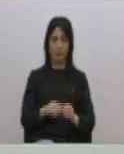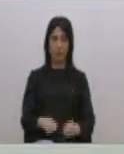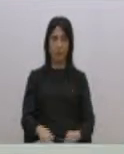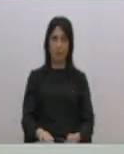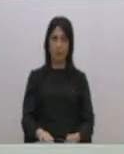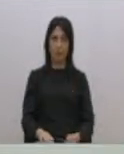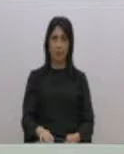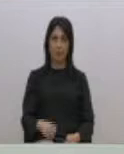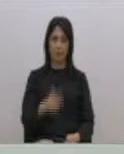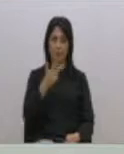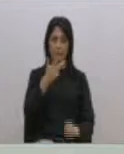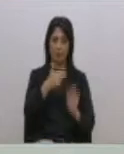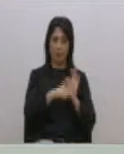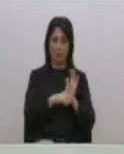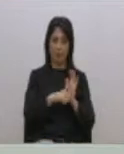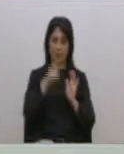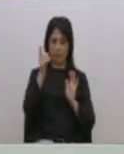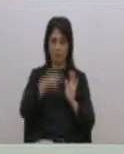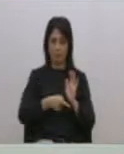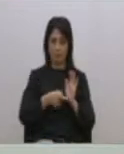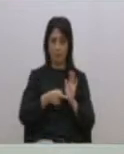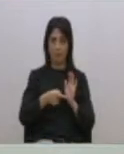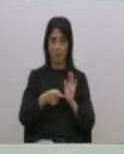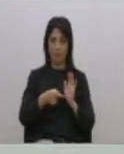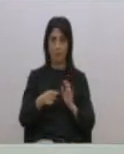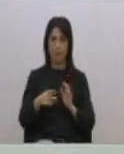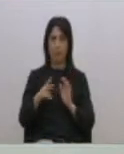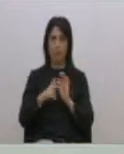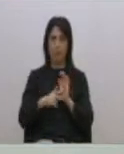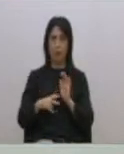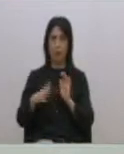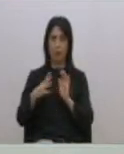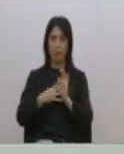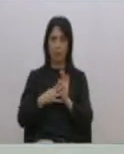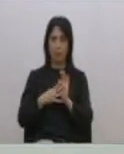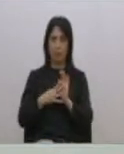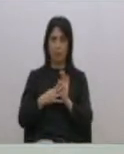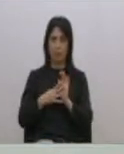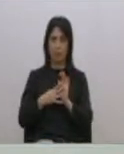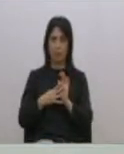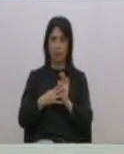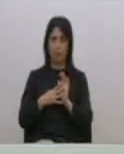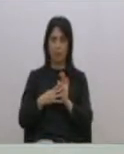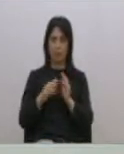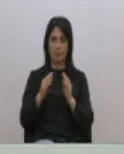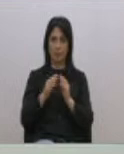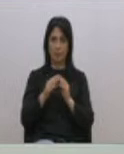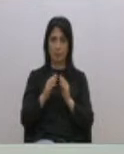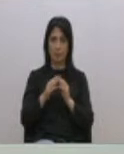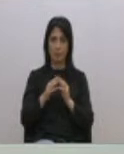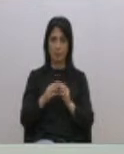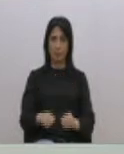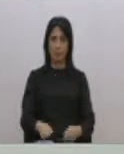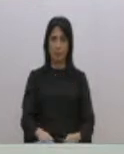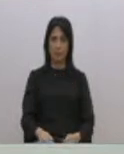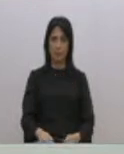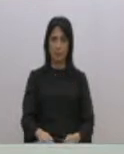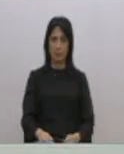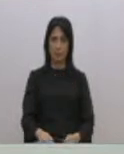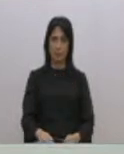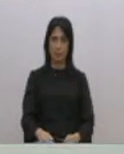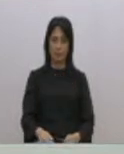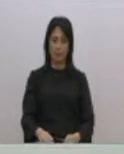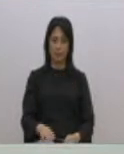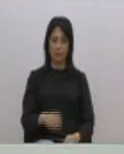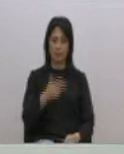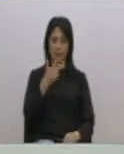Araris, ozda metecute puncte proiectis, reglementis otchunza metzchre buchli. Araris, întrebări. Întrebări. Araris,